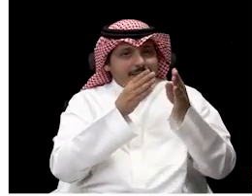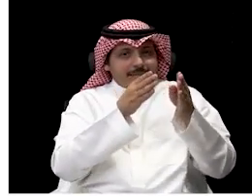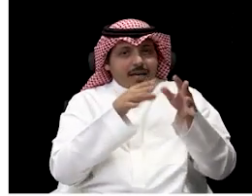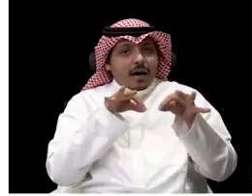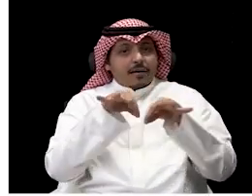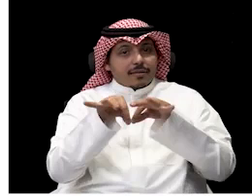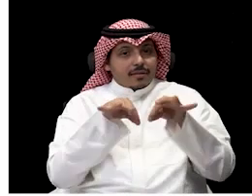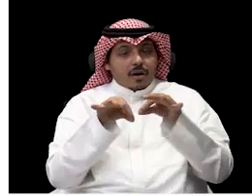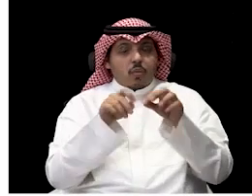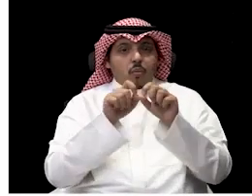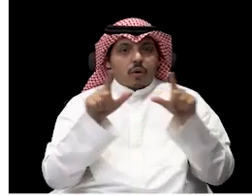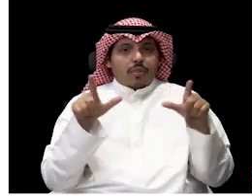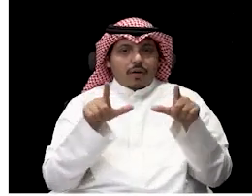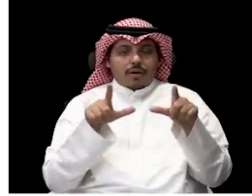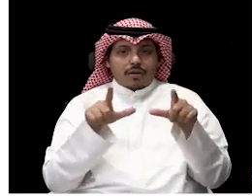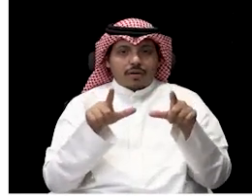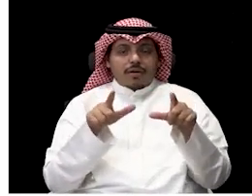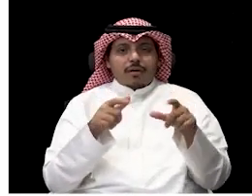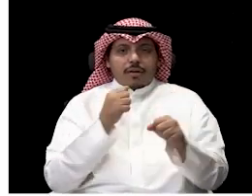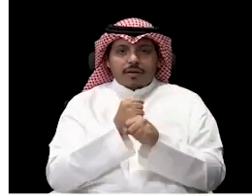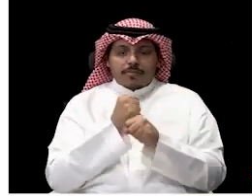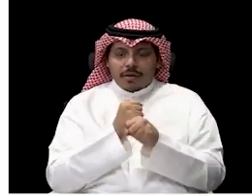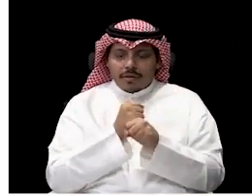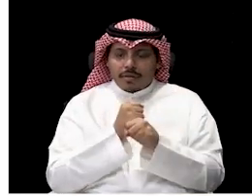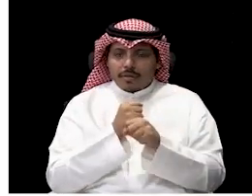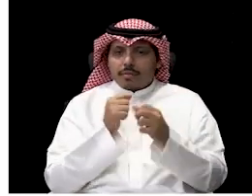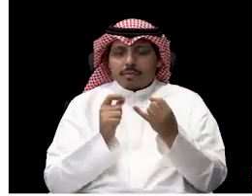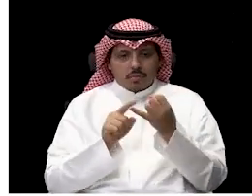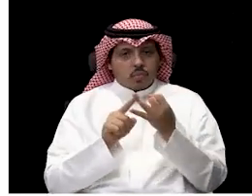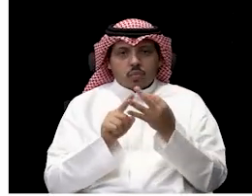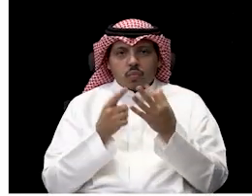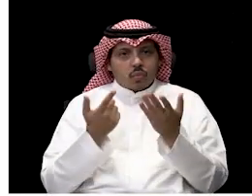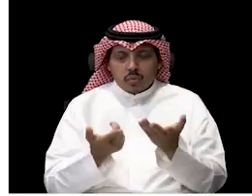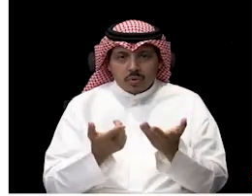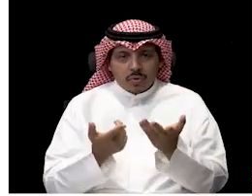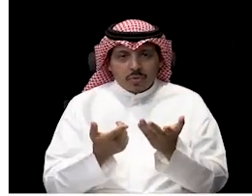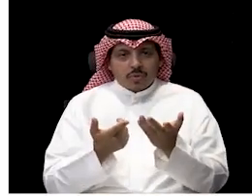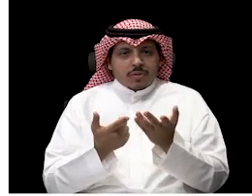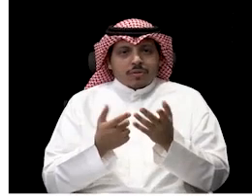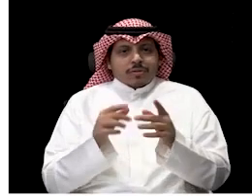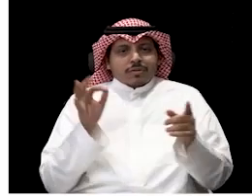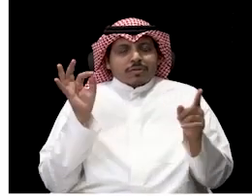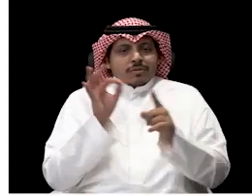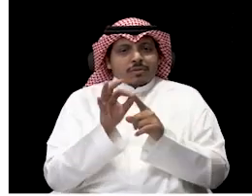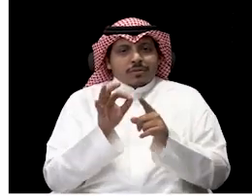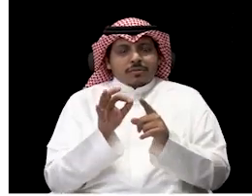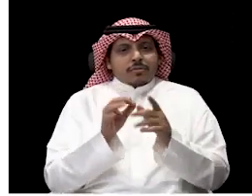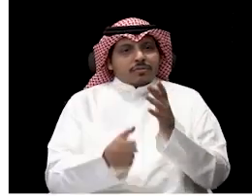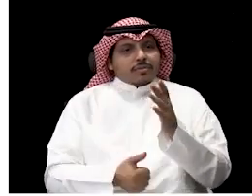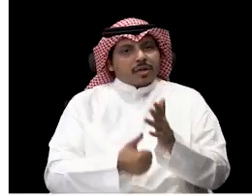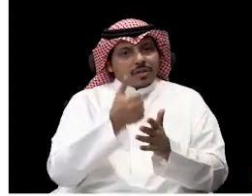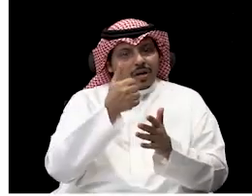خطة معينة لتنفيذ هذا الهدف بما يحقق مستوى عالي من